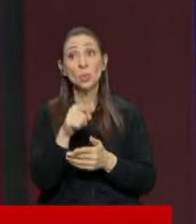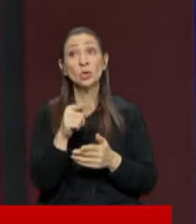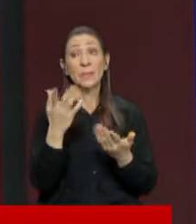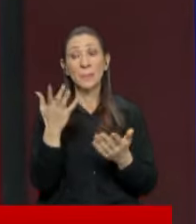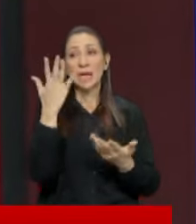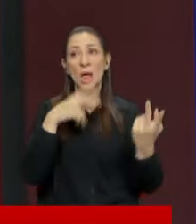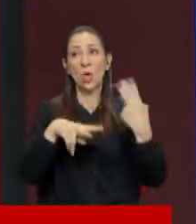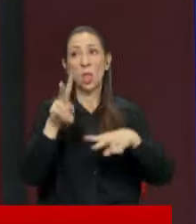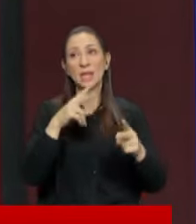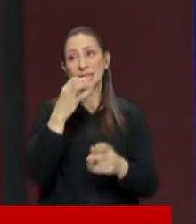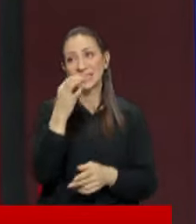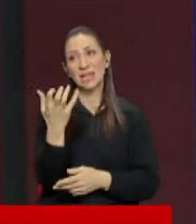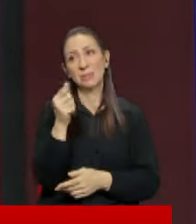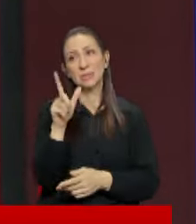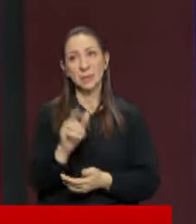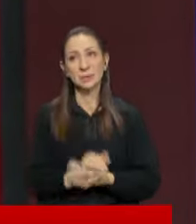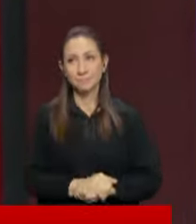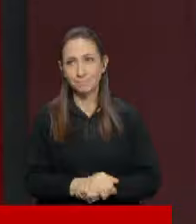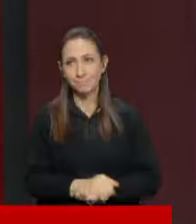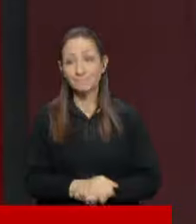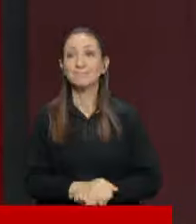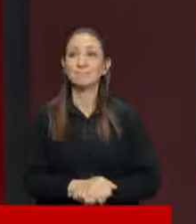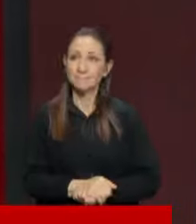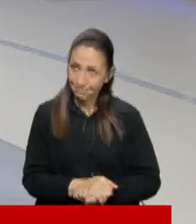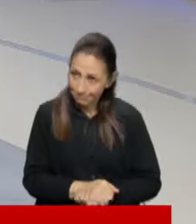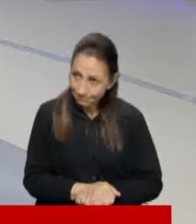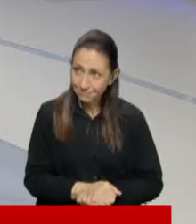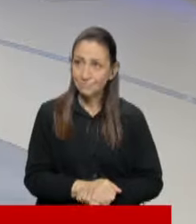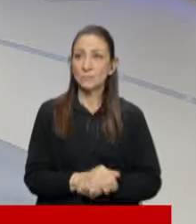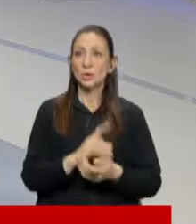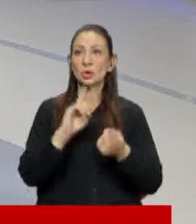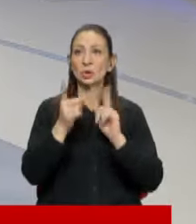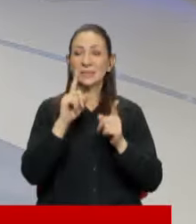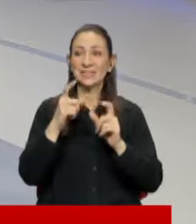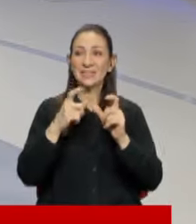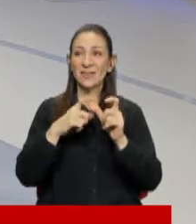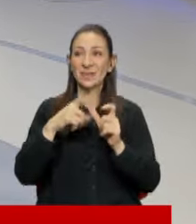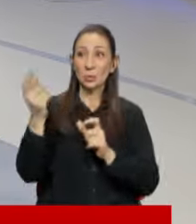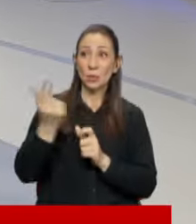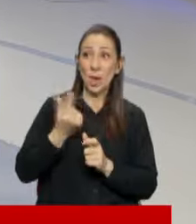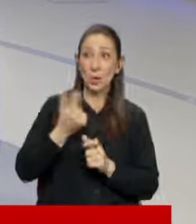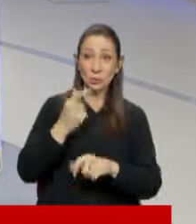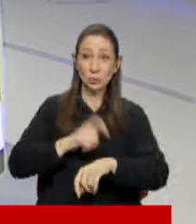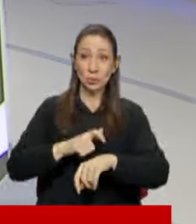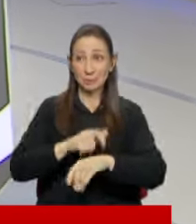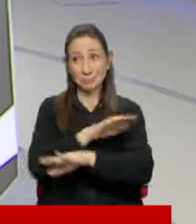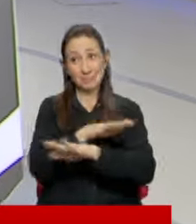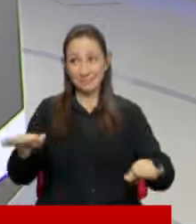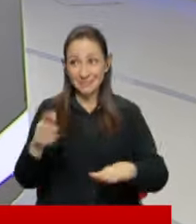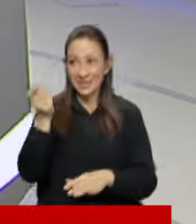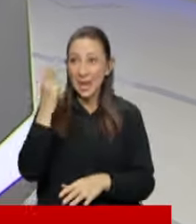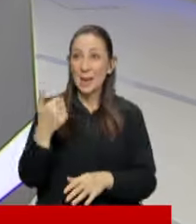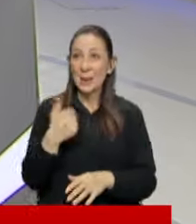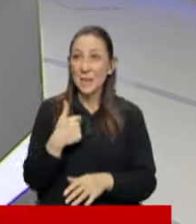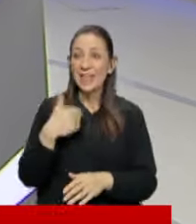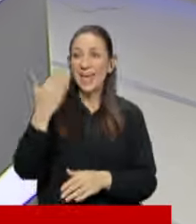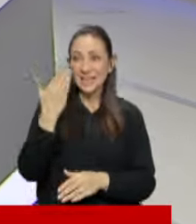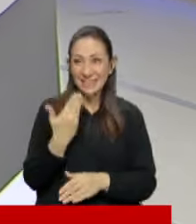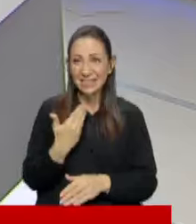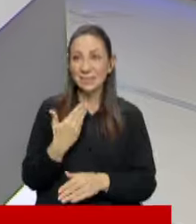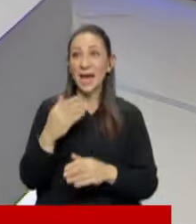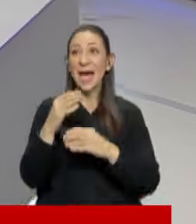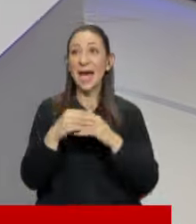ki karayollarından izin alması gerekiyor. Efendim, evet. Yönetmenimiz Savaş Yıldız da uyarıyor. Süremiz tamam diyor. Ben de